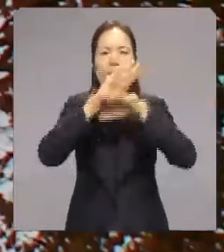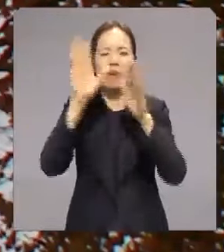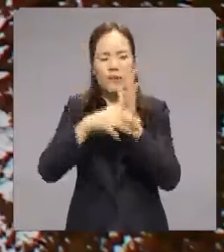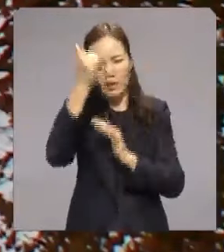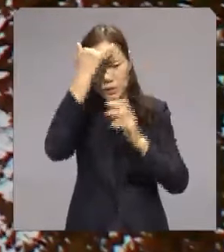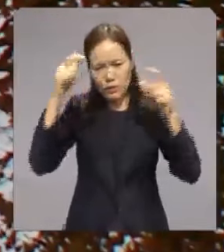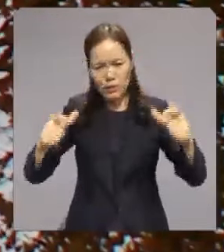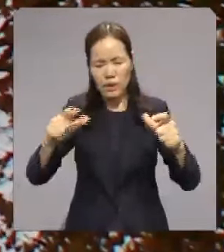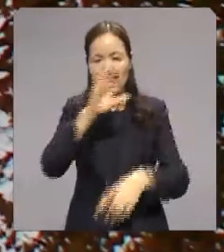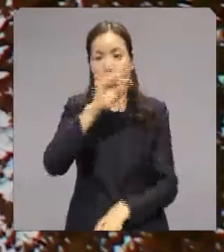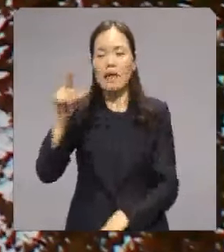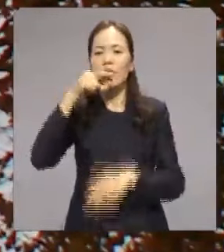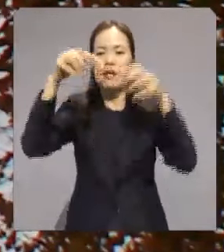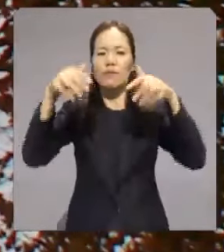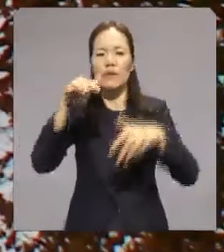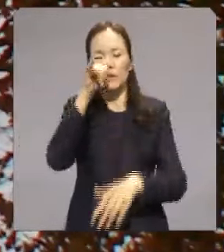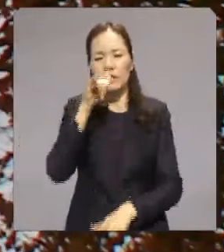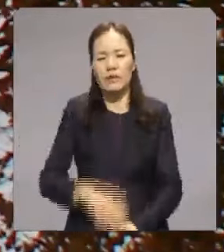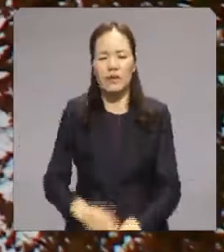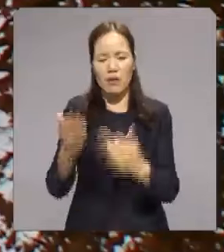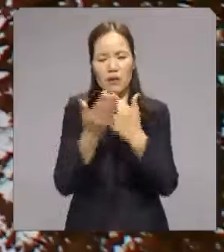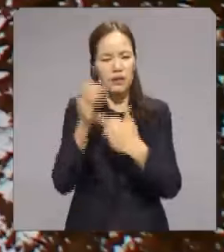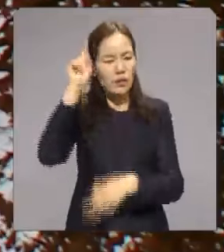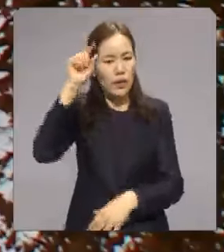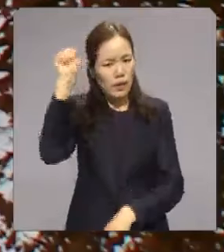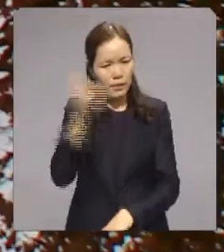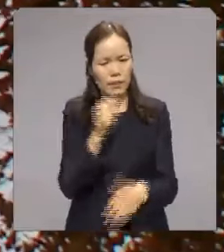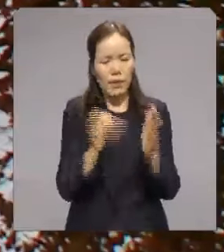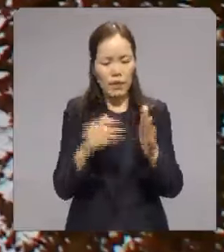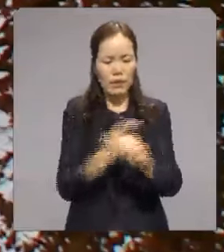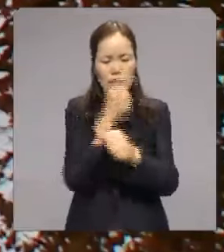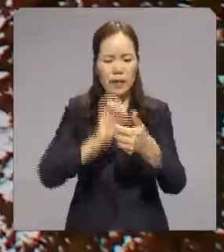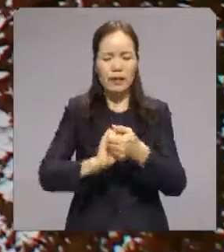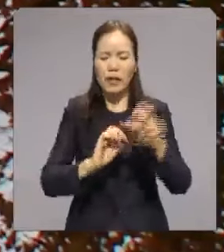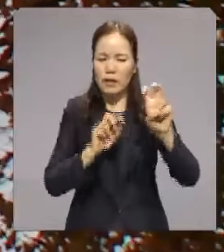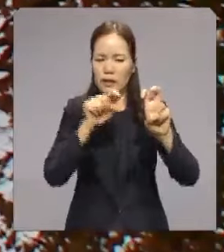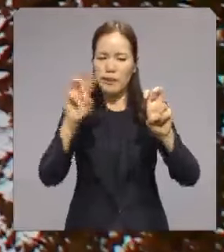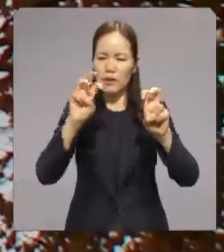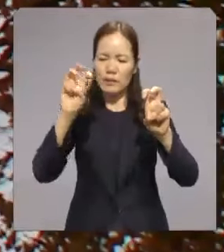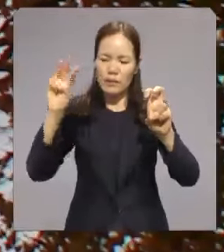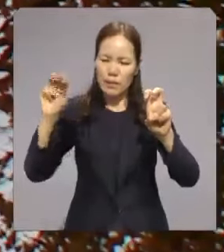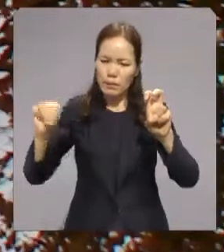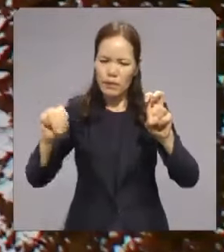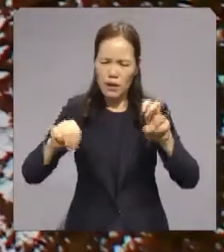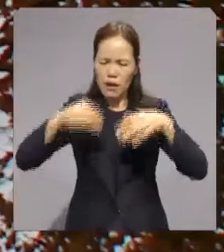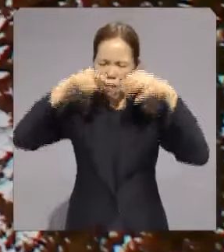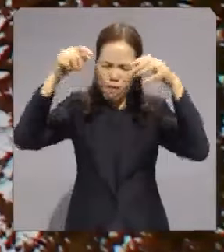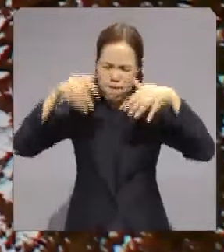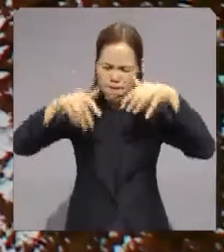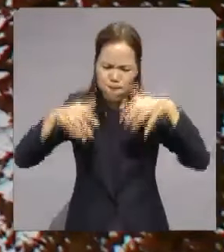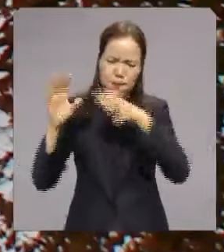충청권에 가끔 내리겠는데요 제주도에는 내일 새벽까지 시간당 20에서 30mm 매우 강한